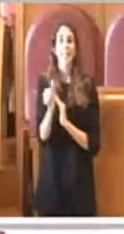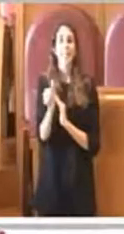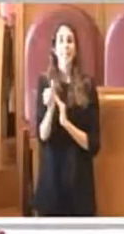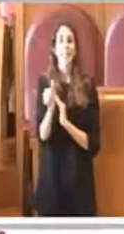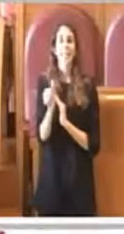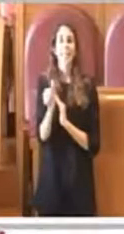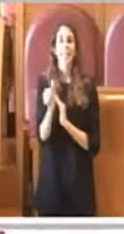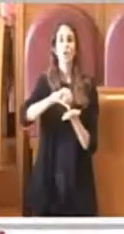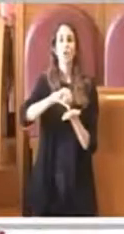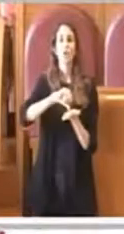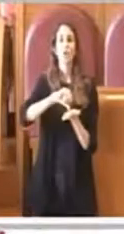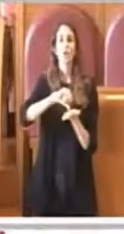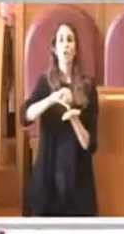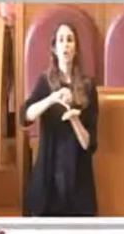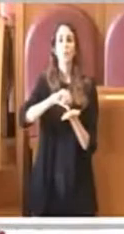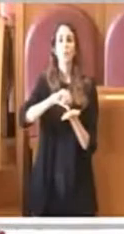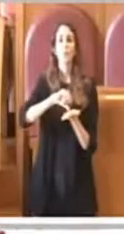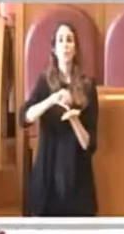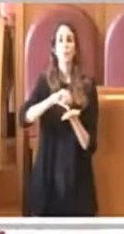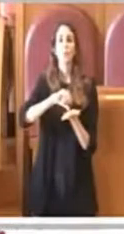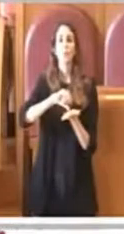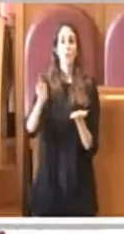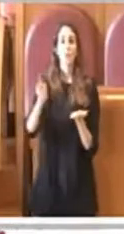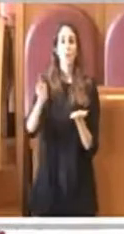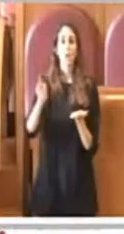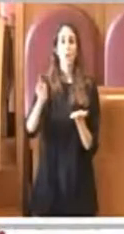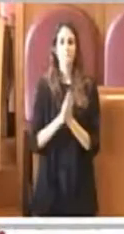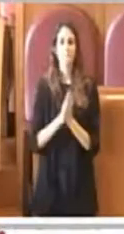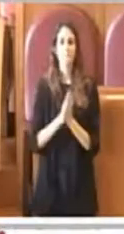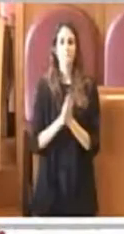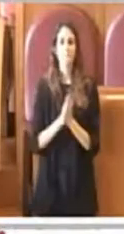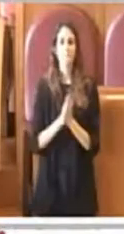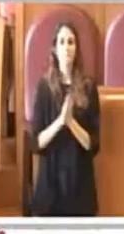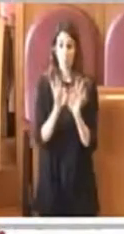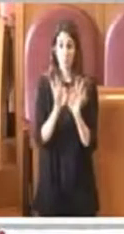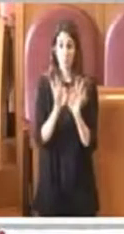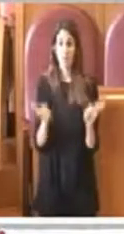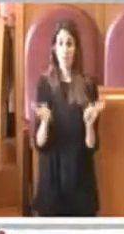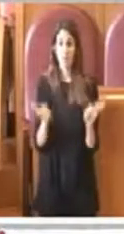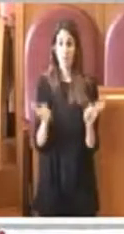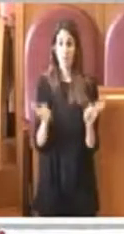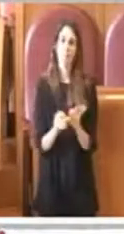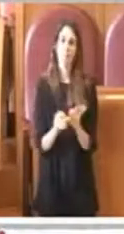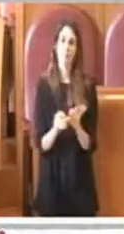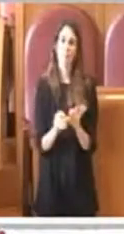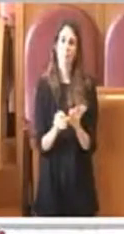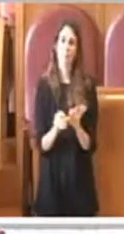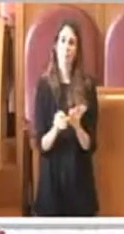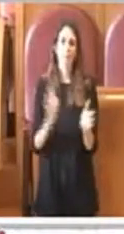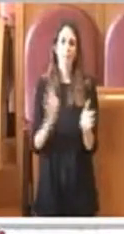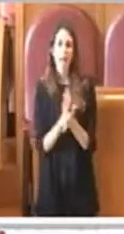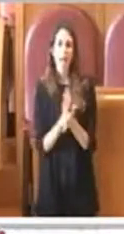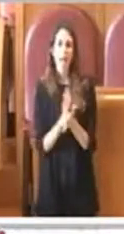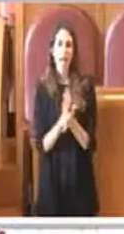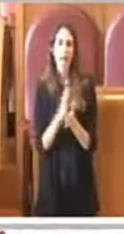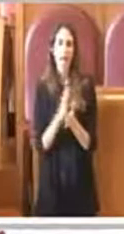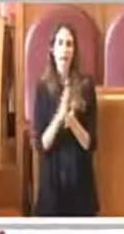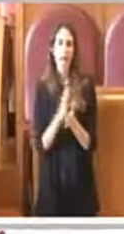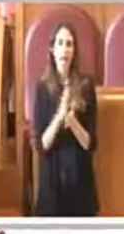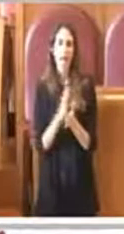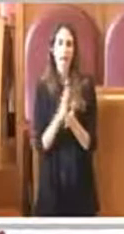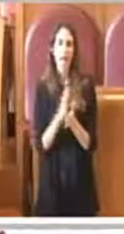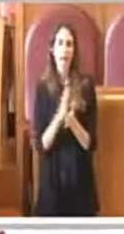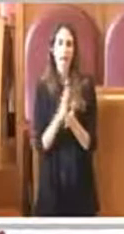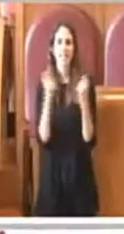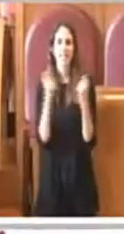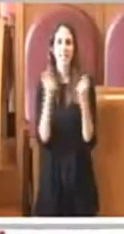Rampi, sono in corso i preparativi per organizzare appunto delle iniziative, nei giorni